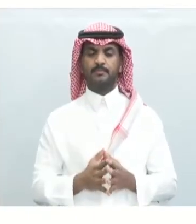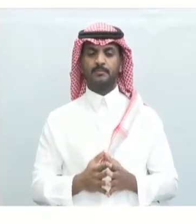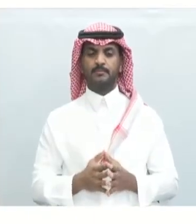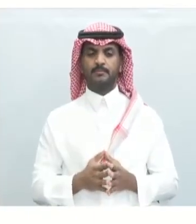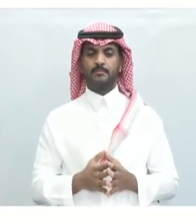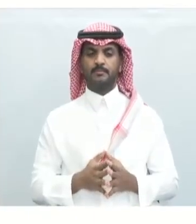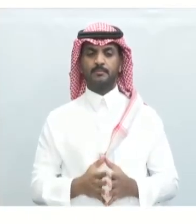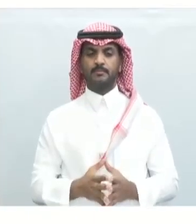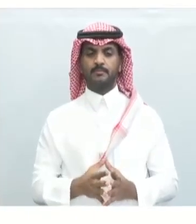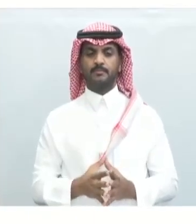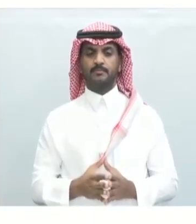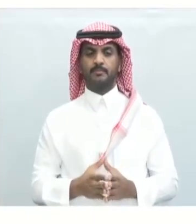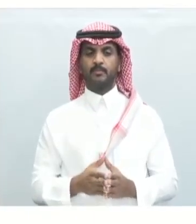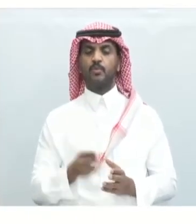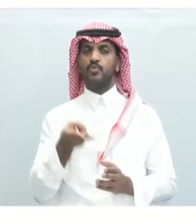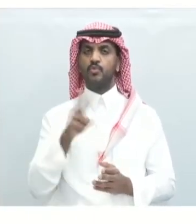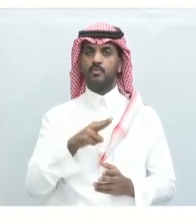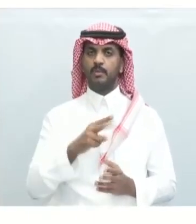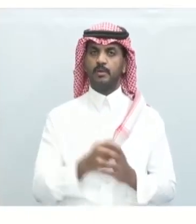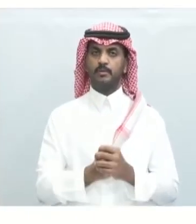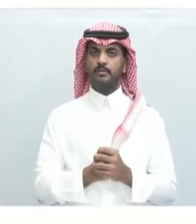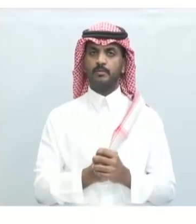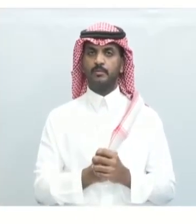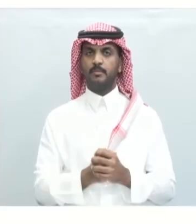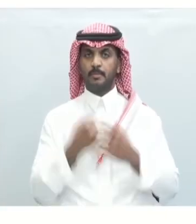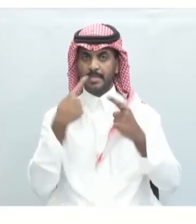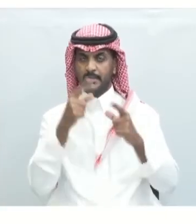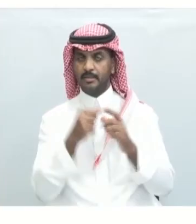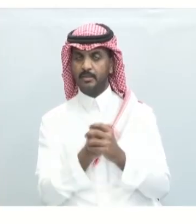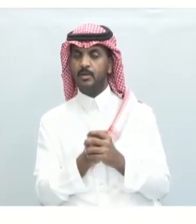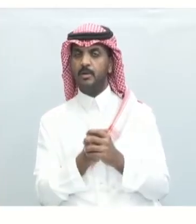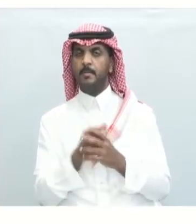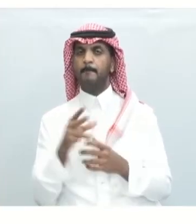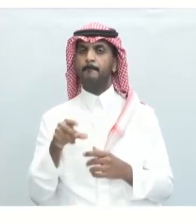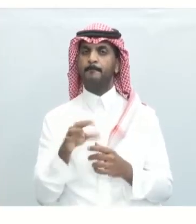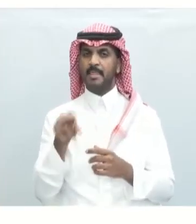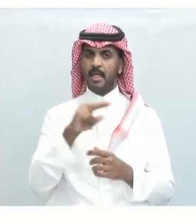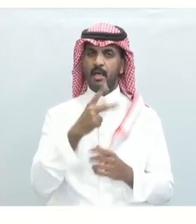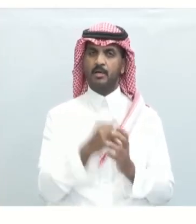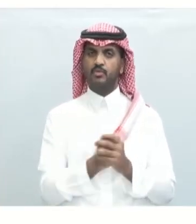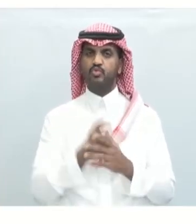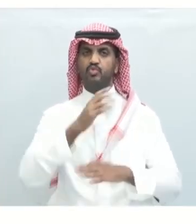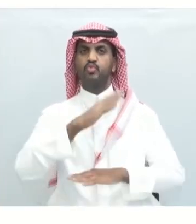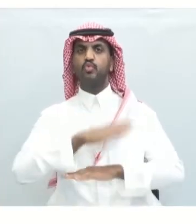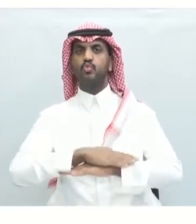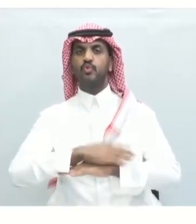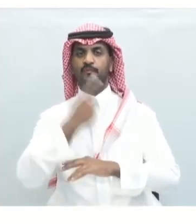من الفوائد ثم بينوا مثالا على سلوك ستقومون به في حياتكم